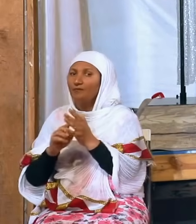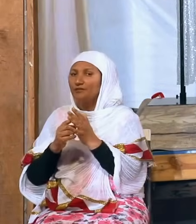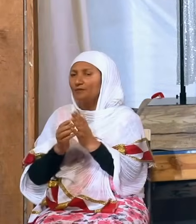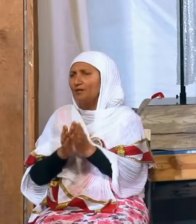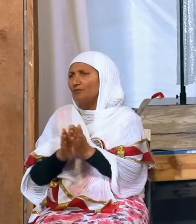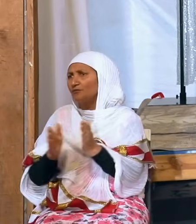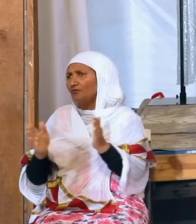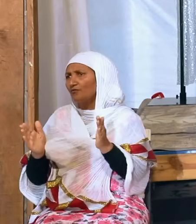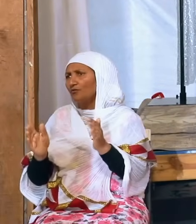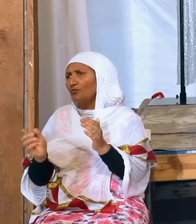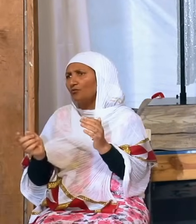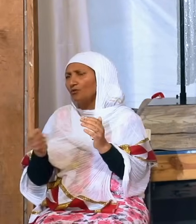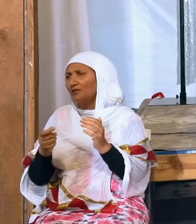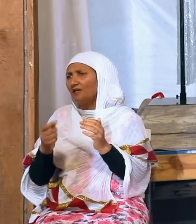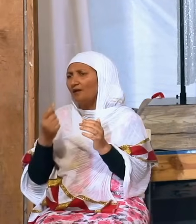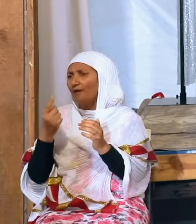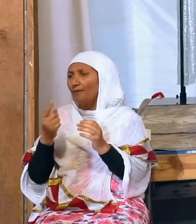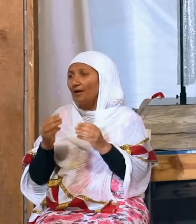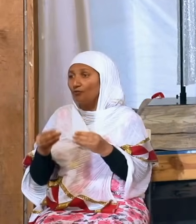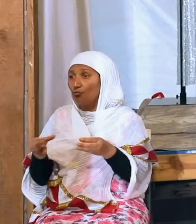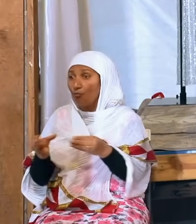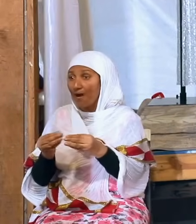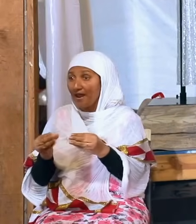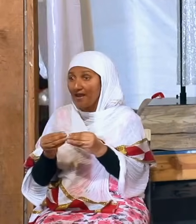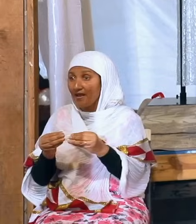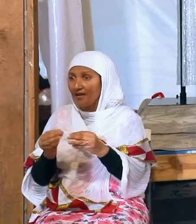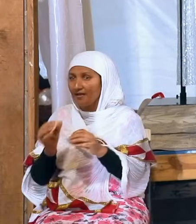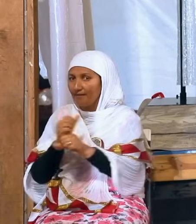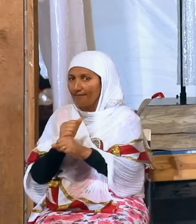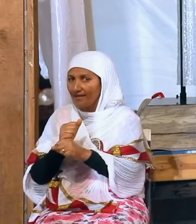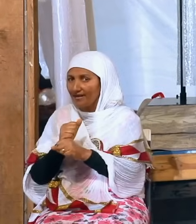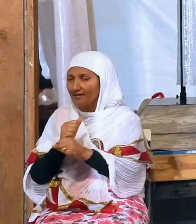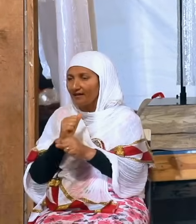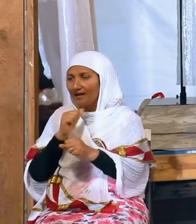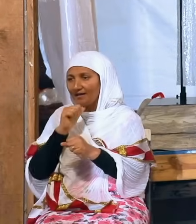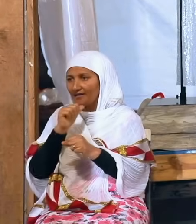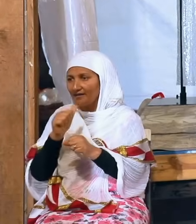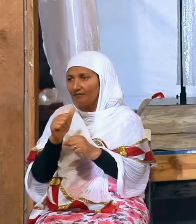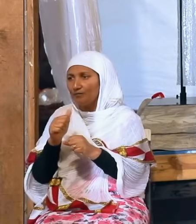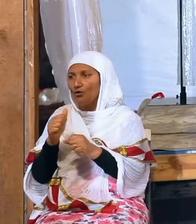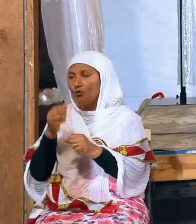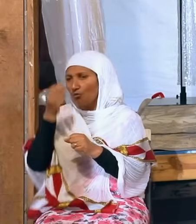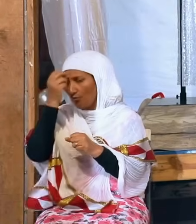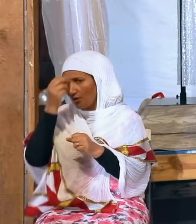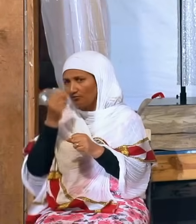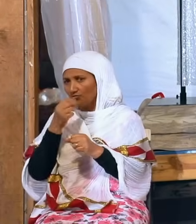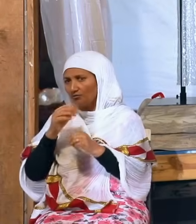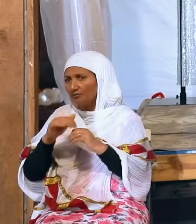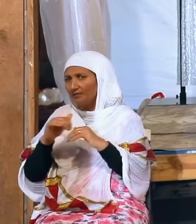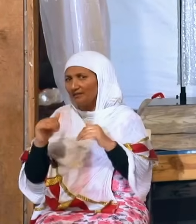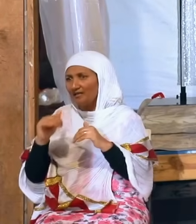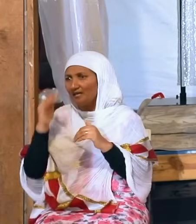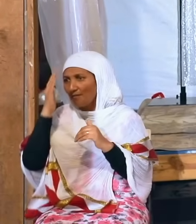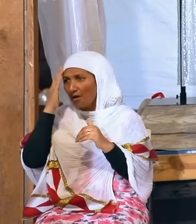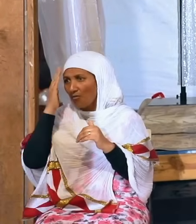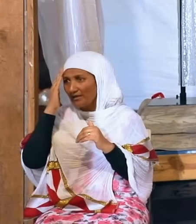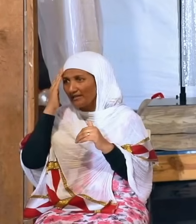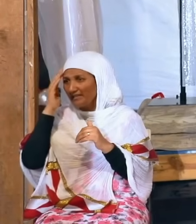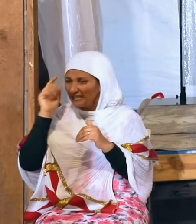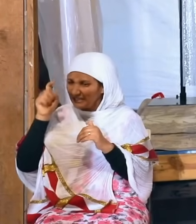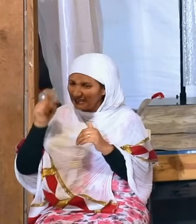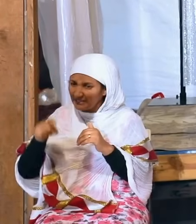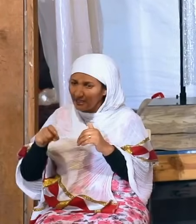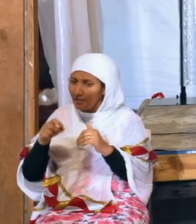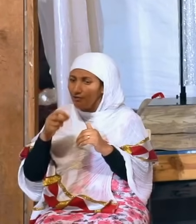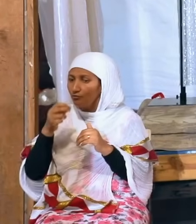ሁኔታ ባንድ ጉባኤ የሚያልቅ ነገር አይደለም ግዴታ አለብን ወላጆች በተለይ የማወቅ ግዴታ